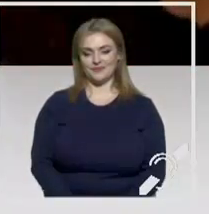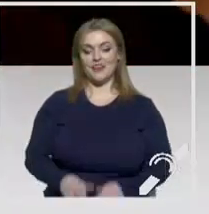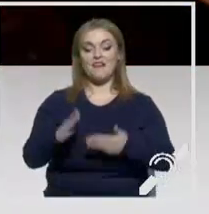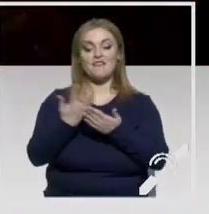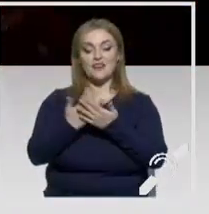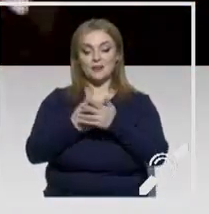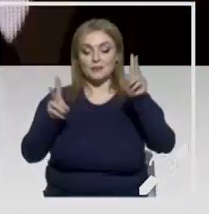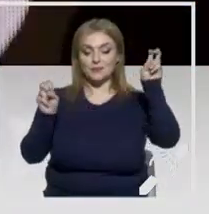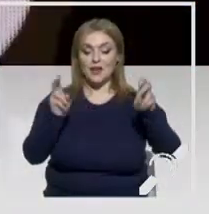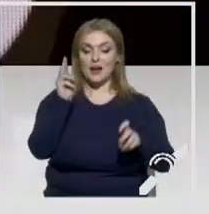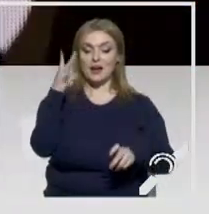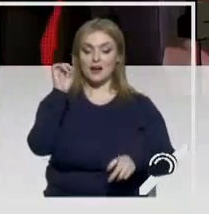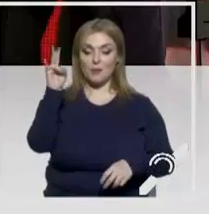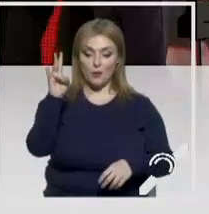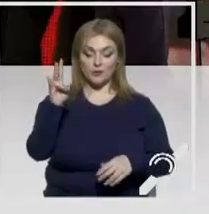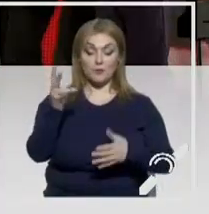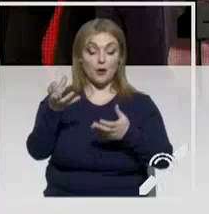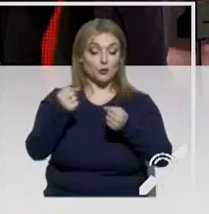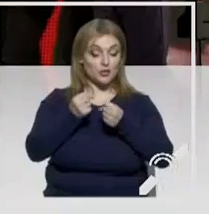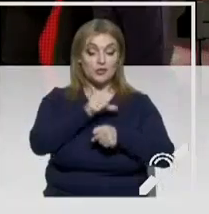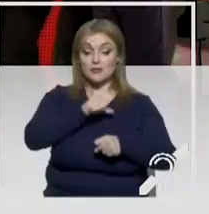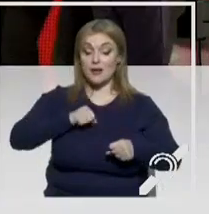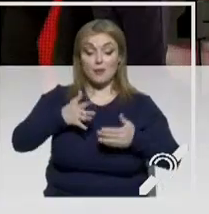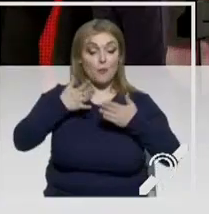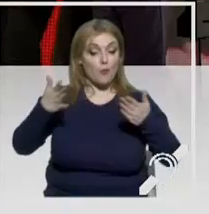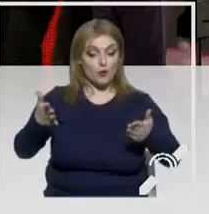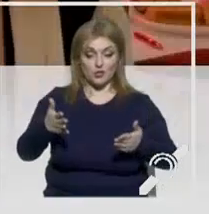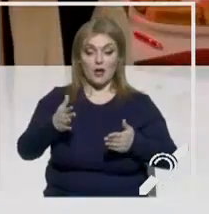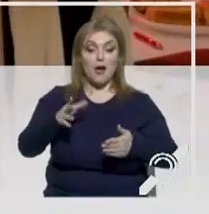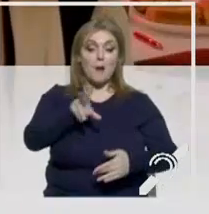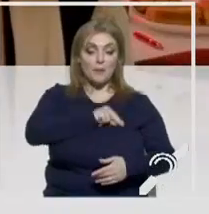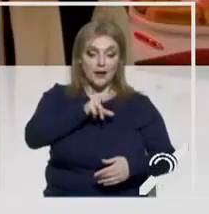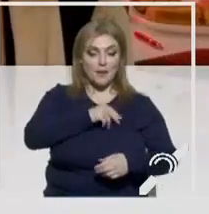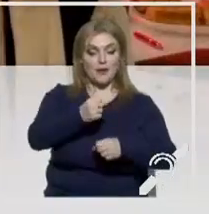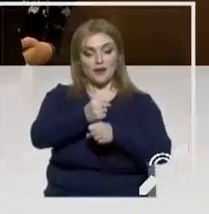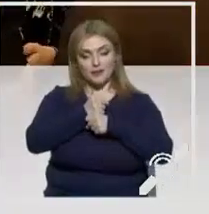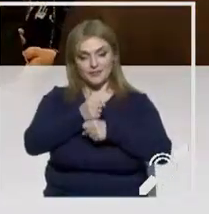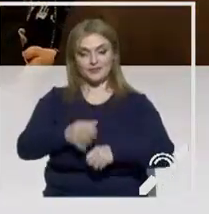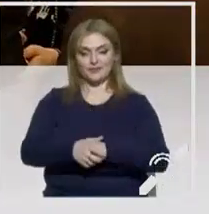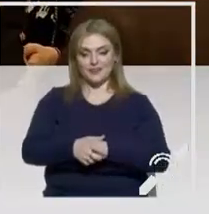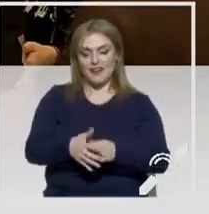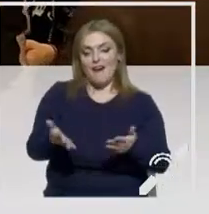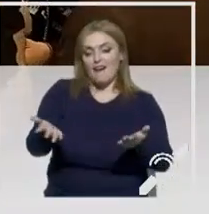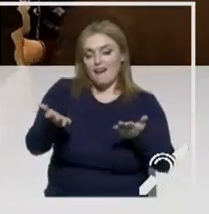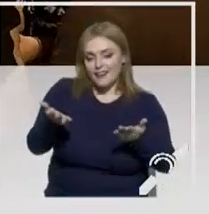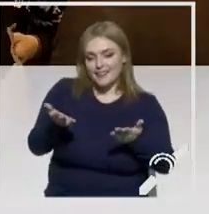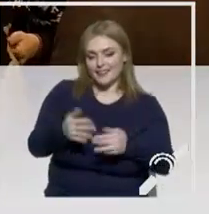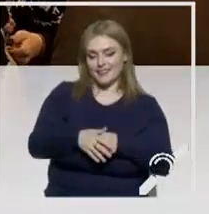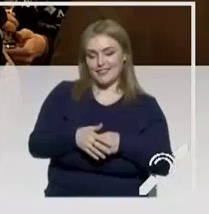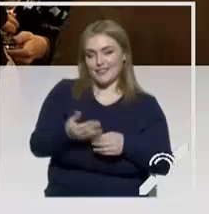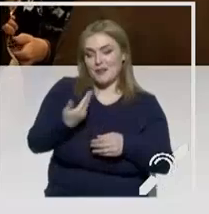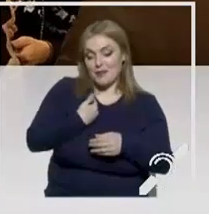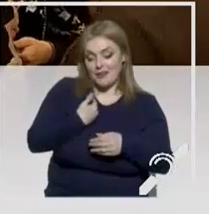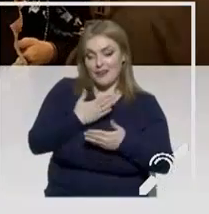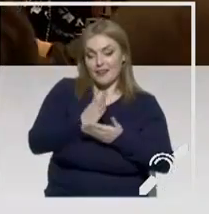Carbon a obținut premiile pentru cel mai bun scenariu, regizor și film de lungmetraj. Desigur că este o sărbătoare,